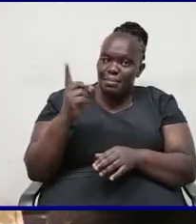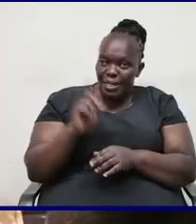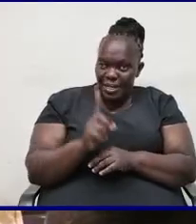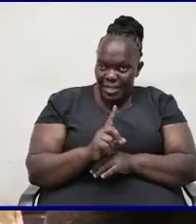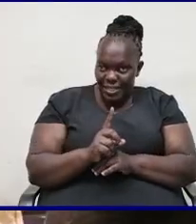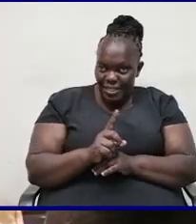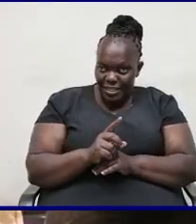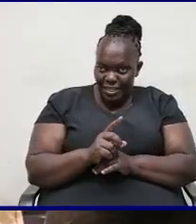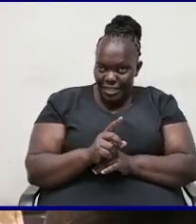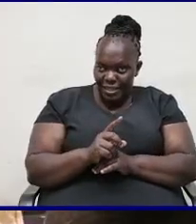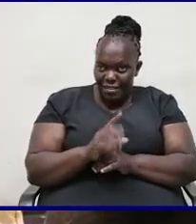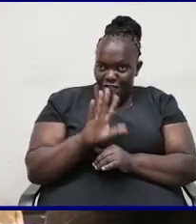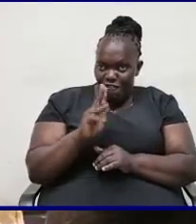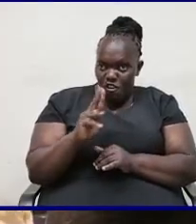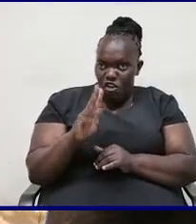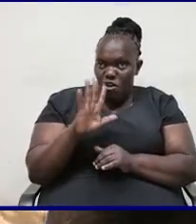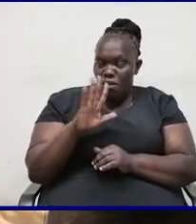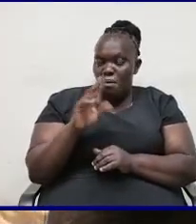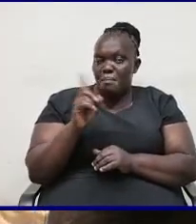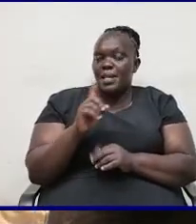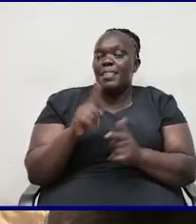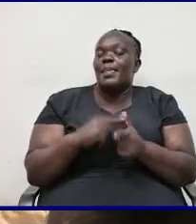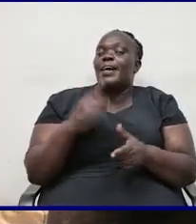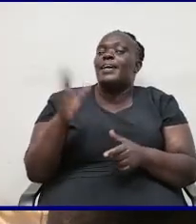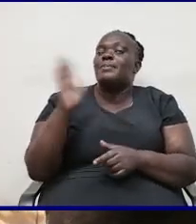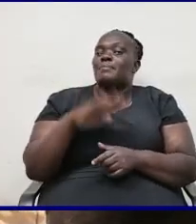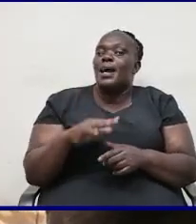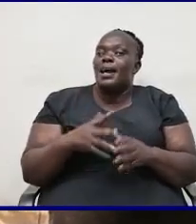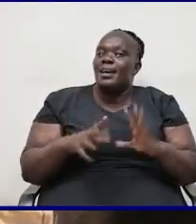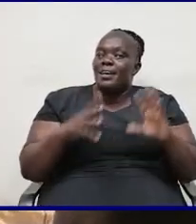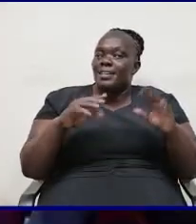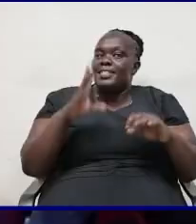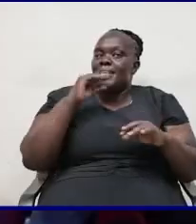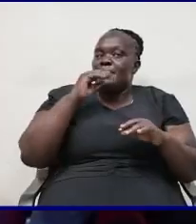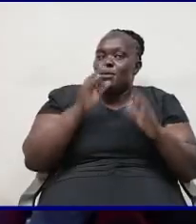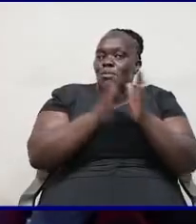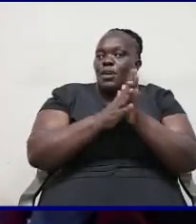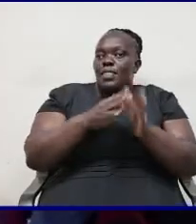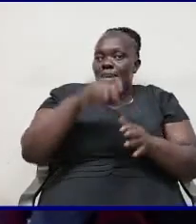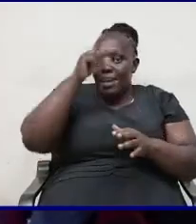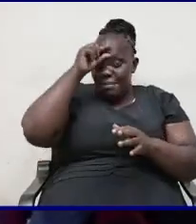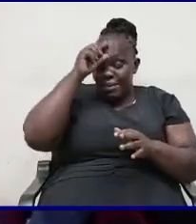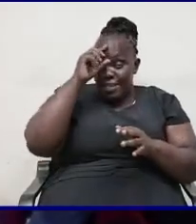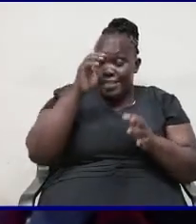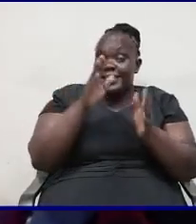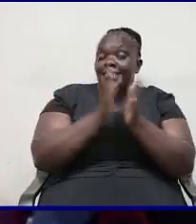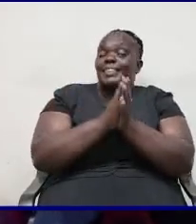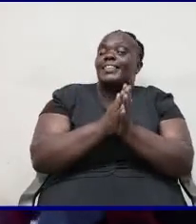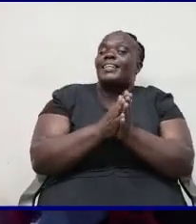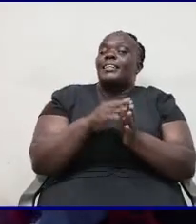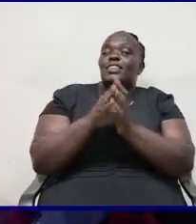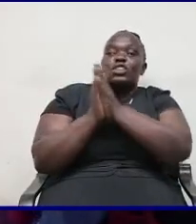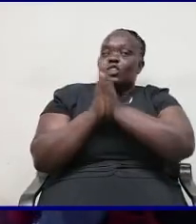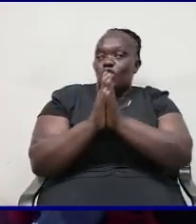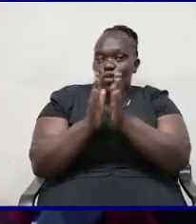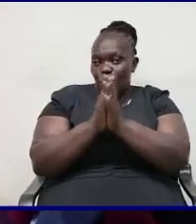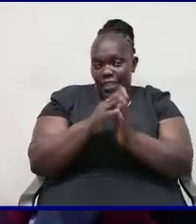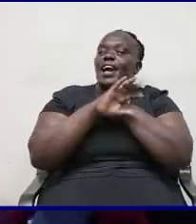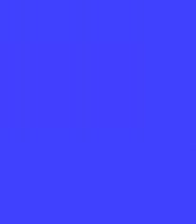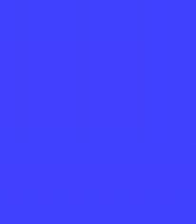Isaac? 4 minutes, and then we'll come back. Makofi, hii ni Sema na Spox. Sema na Spox.